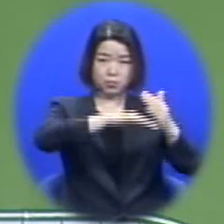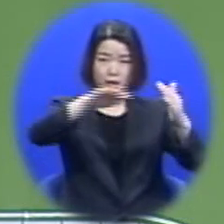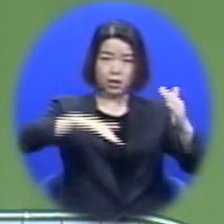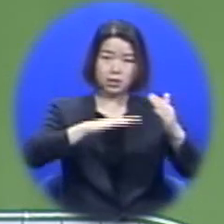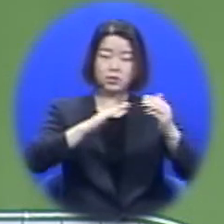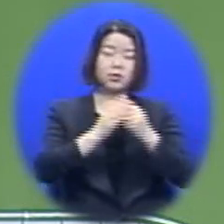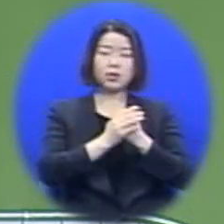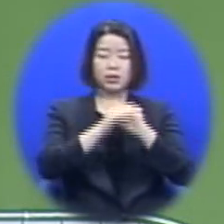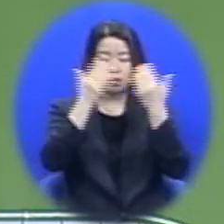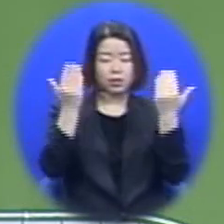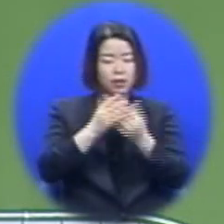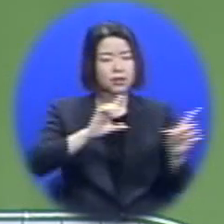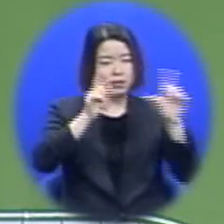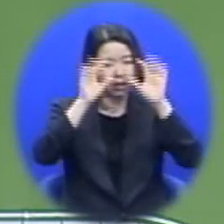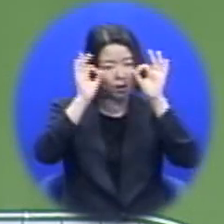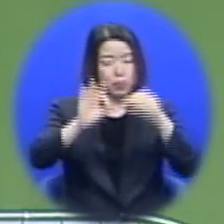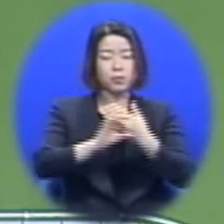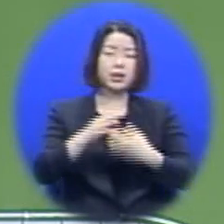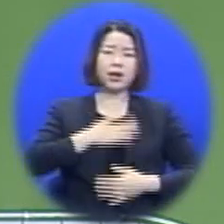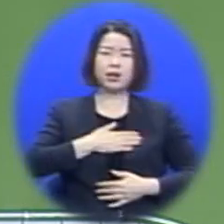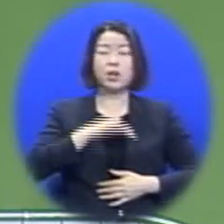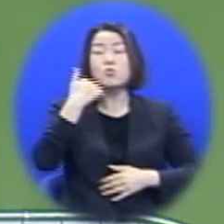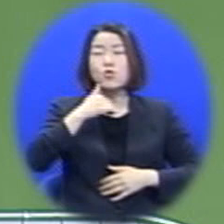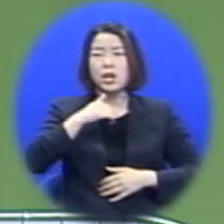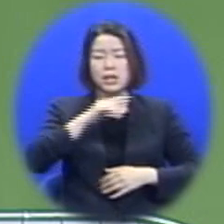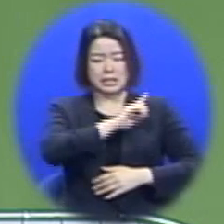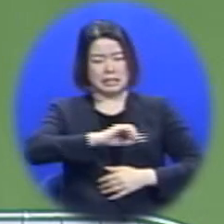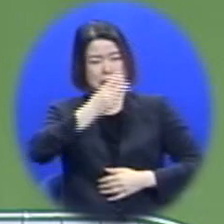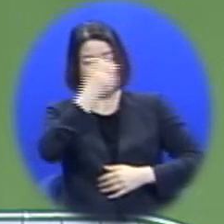살아보면 알잖아요. 우리 집안에서 누가 제일 똑똑해?